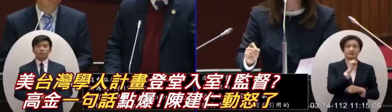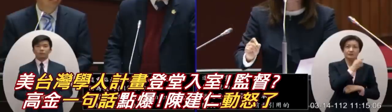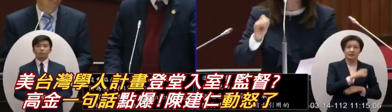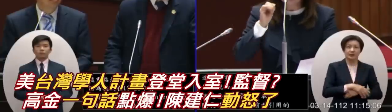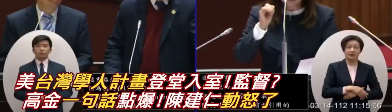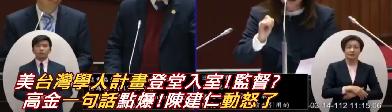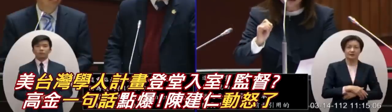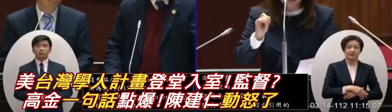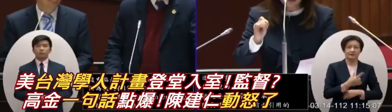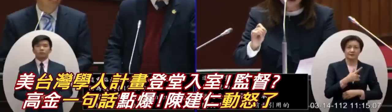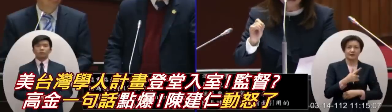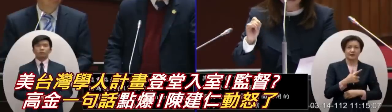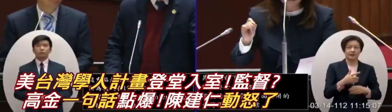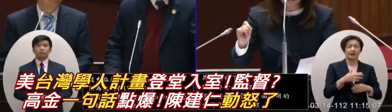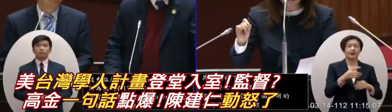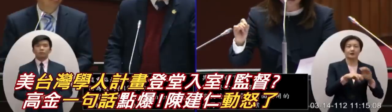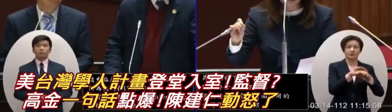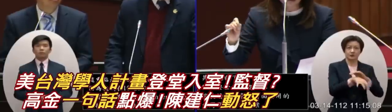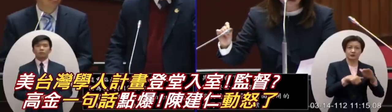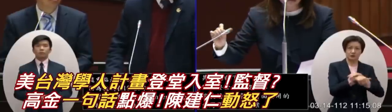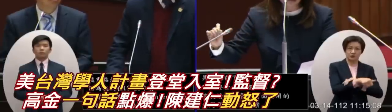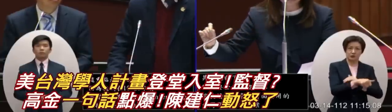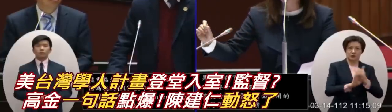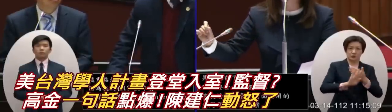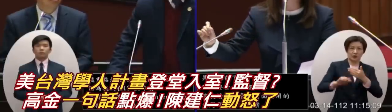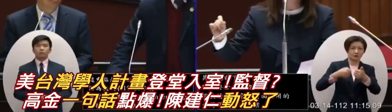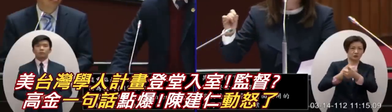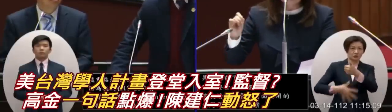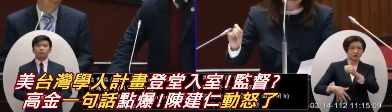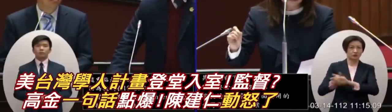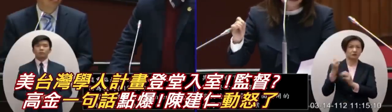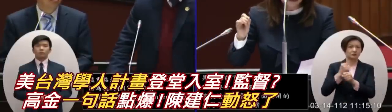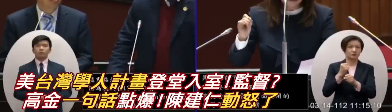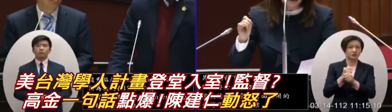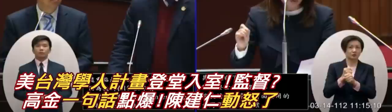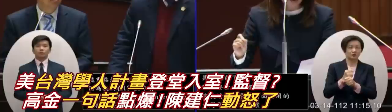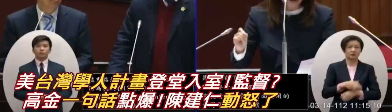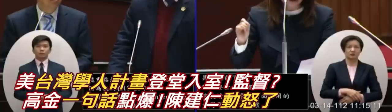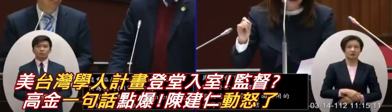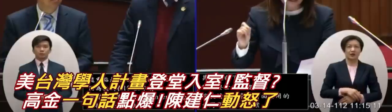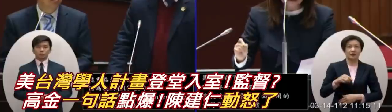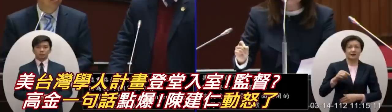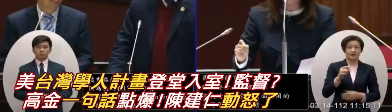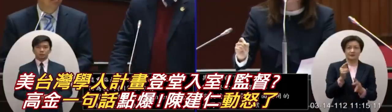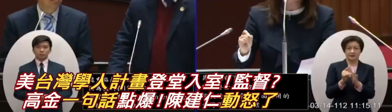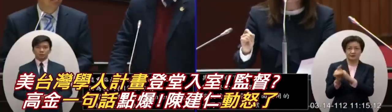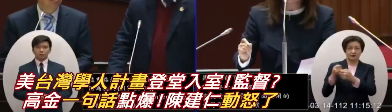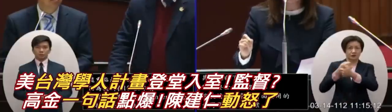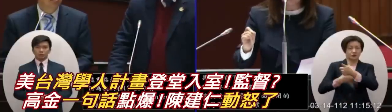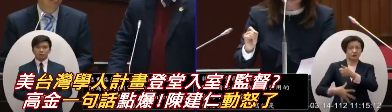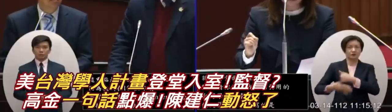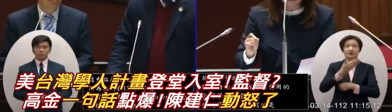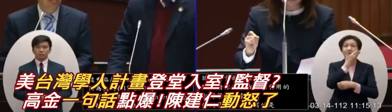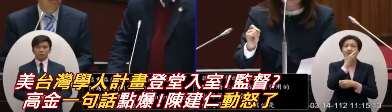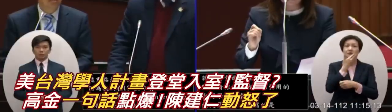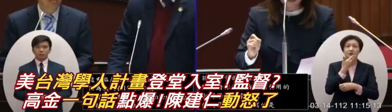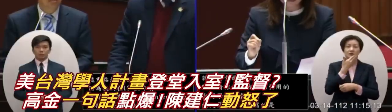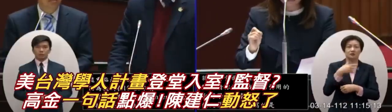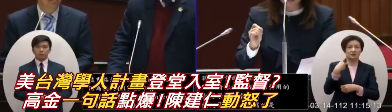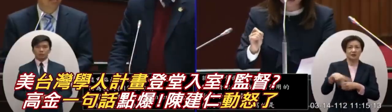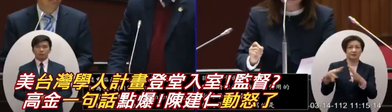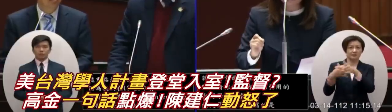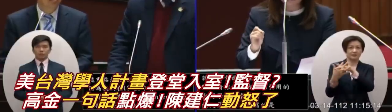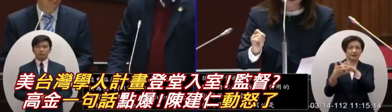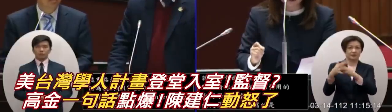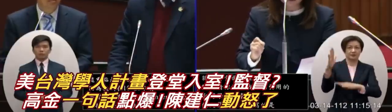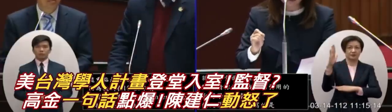理当局之外的组织工作的话，这间组织的利益必须和美